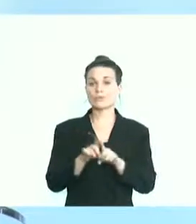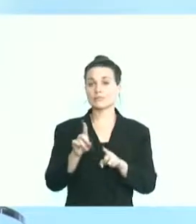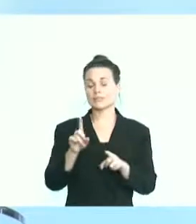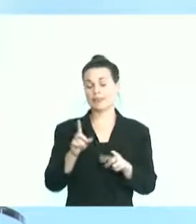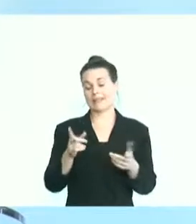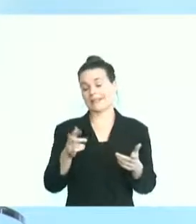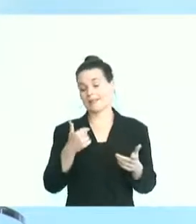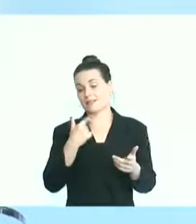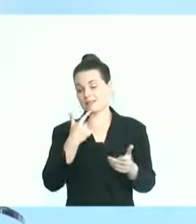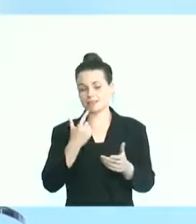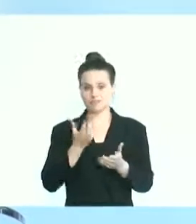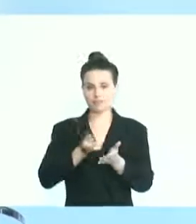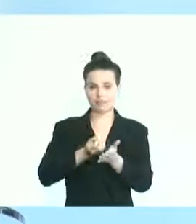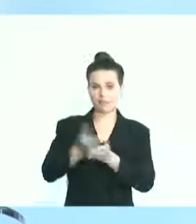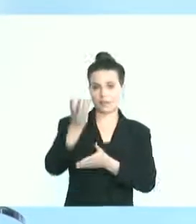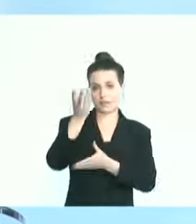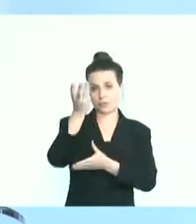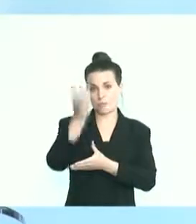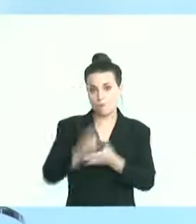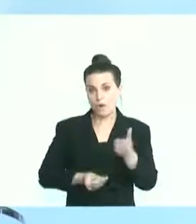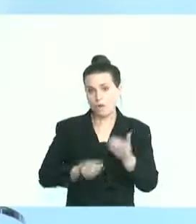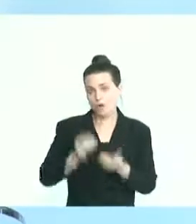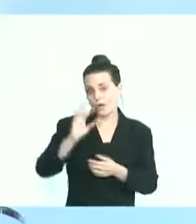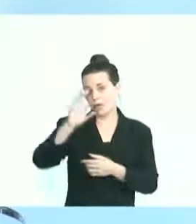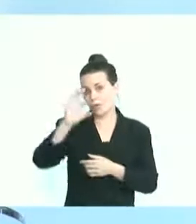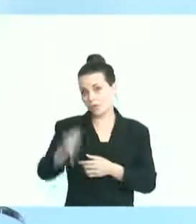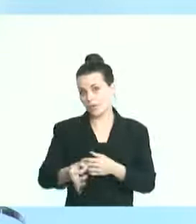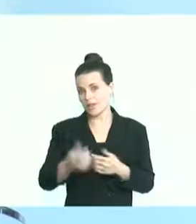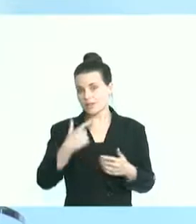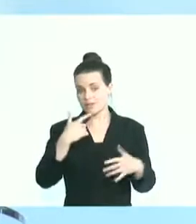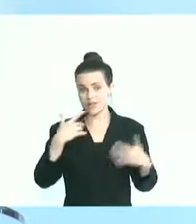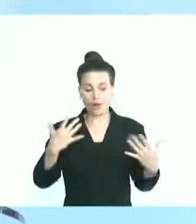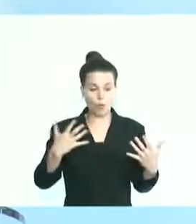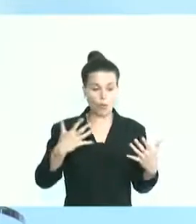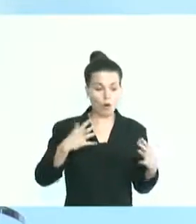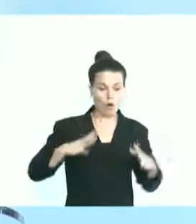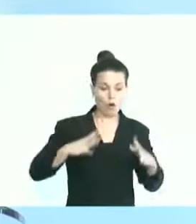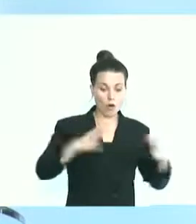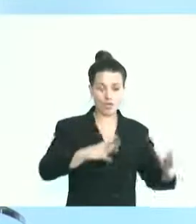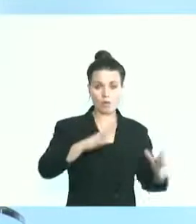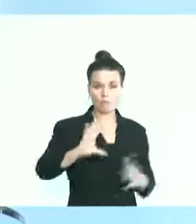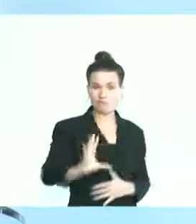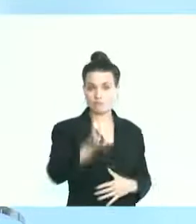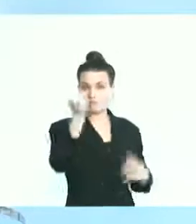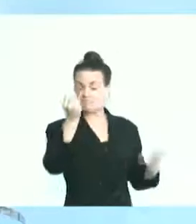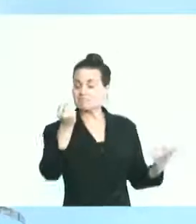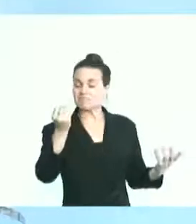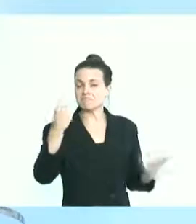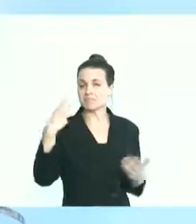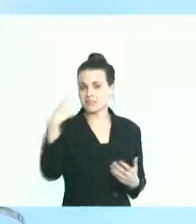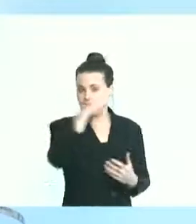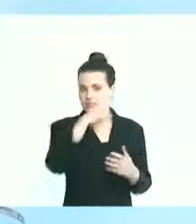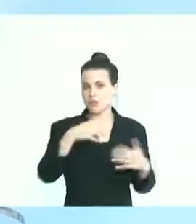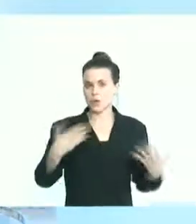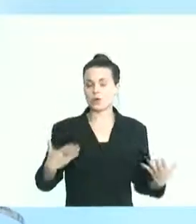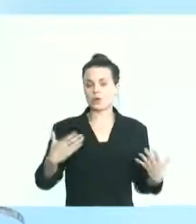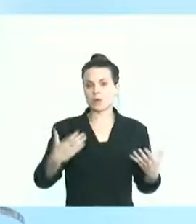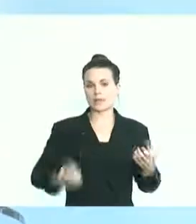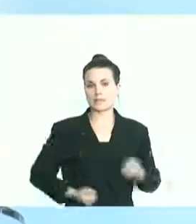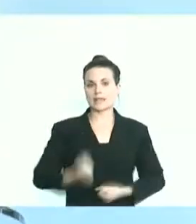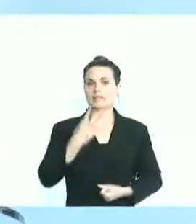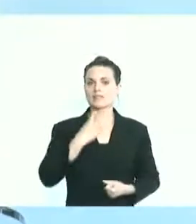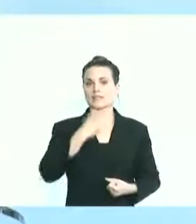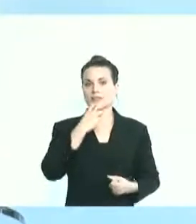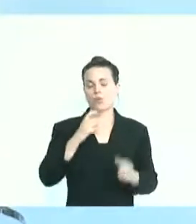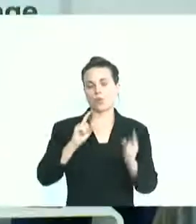d'information, eh bien on ne facilite pas le fait de saisir. Aujourd'hui, le service civique, c'est quoi en 2 mots, pour pas être trop long, parce que je suis bavarde, mais Sophie